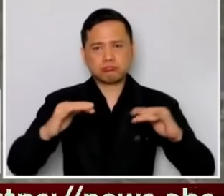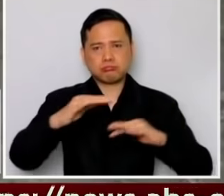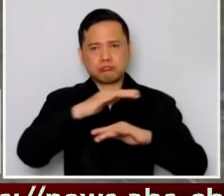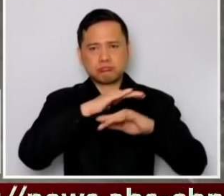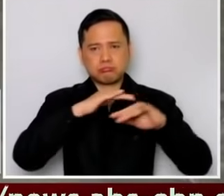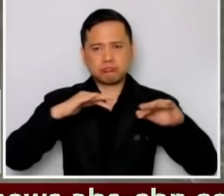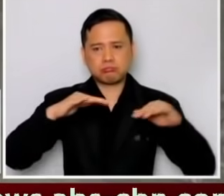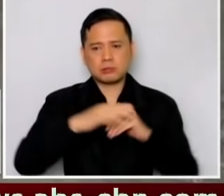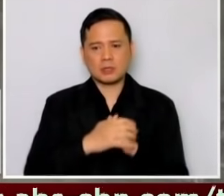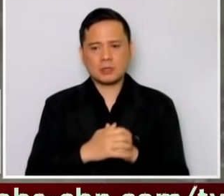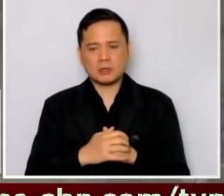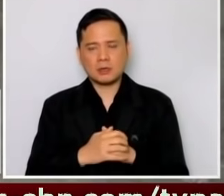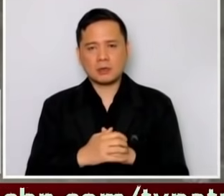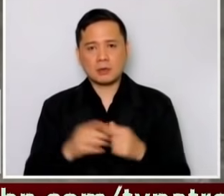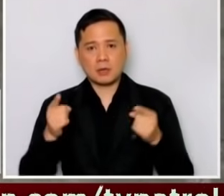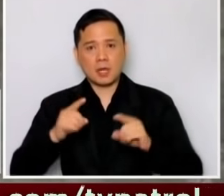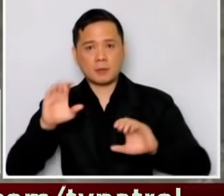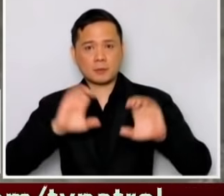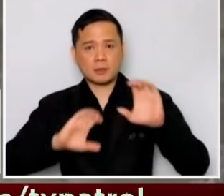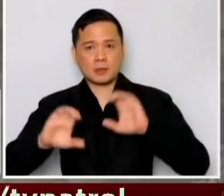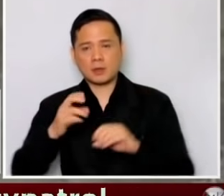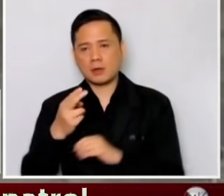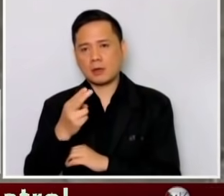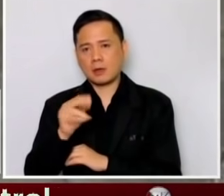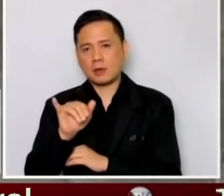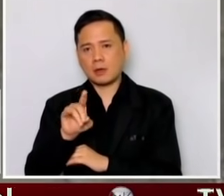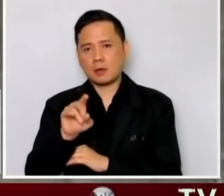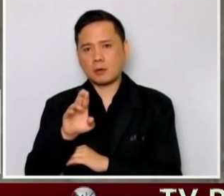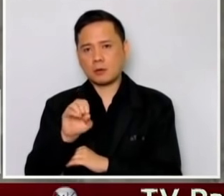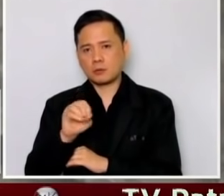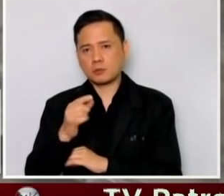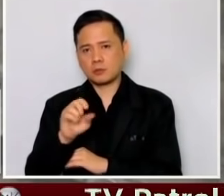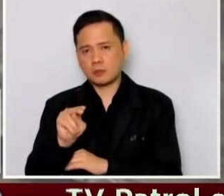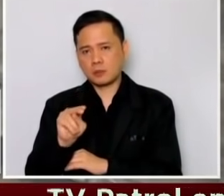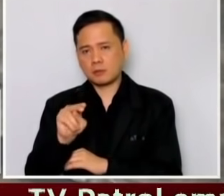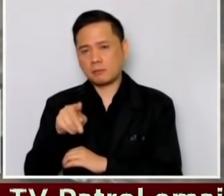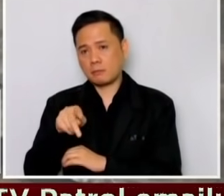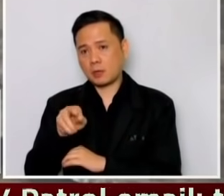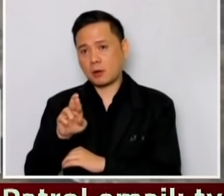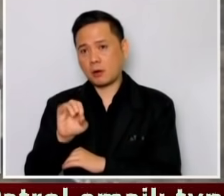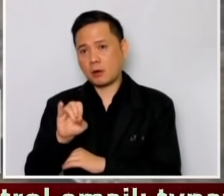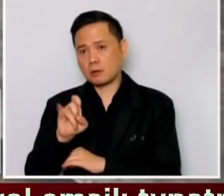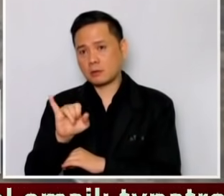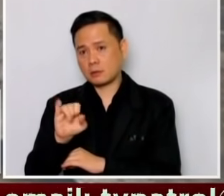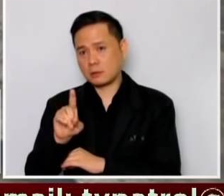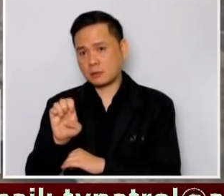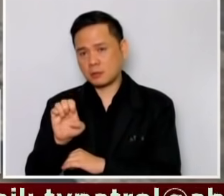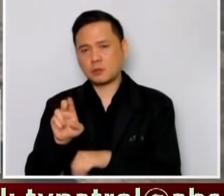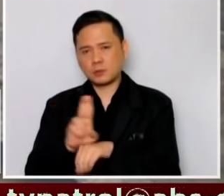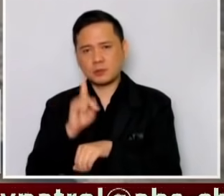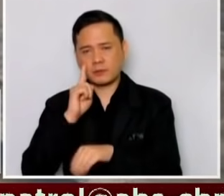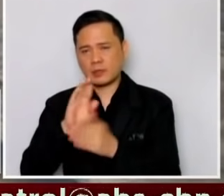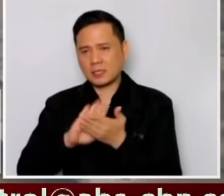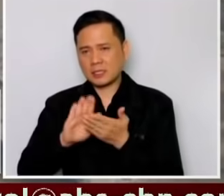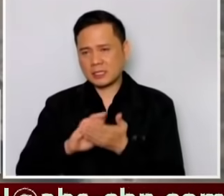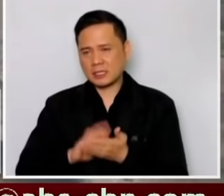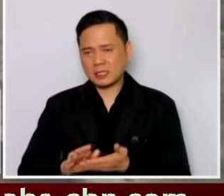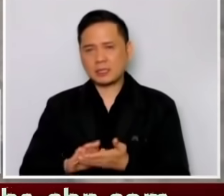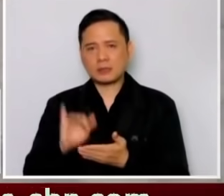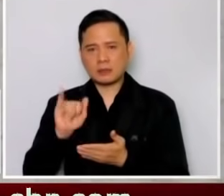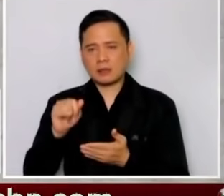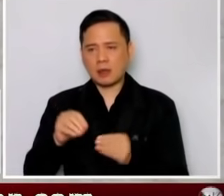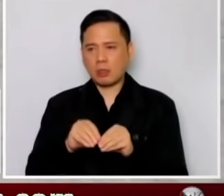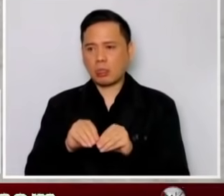sa galon ang chemical na hydrogen peroxide na ginagamit ng kumpanya sa paglilinis ng food packaging. Na-contain